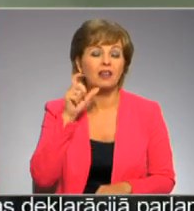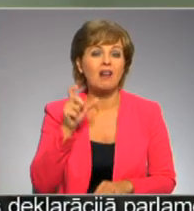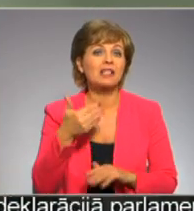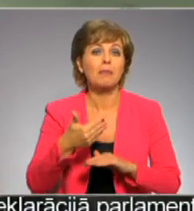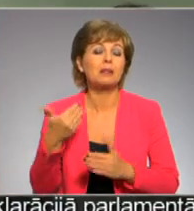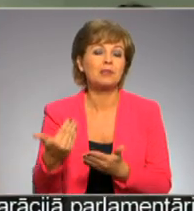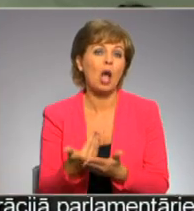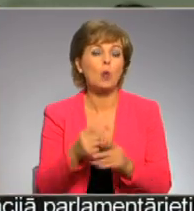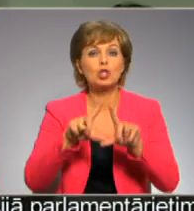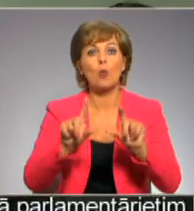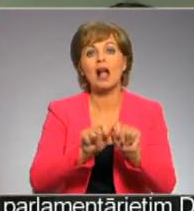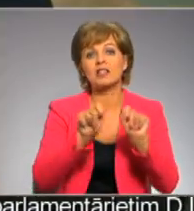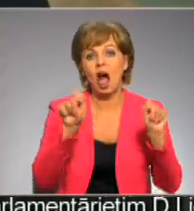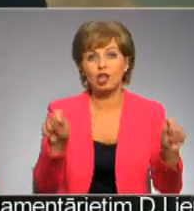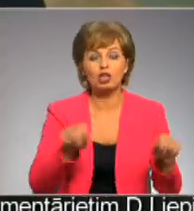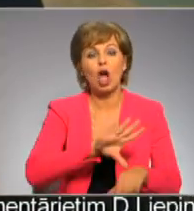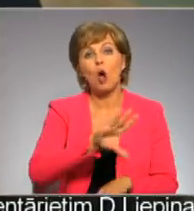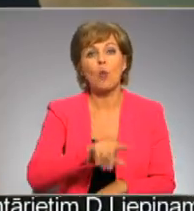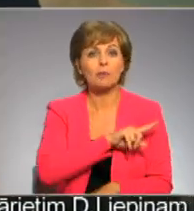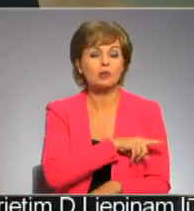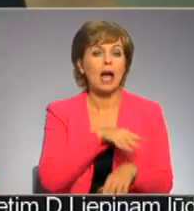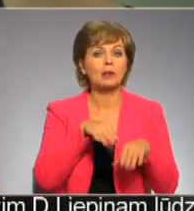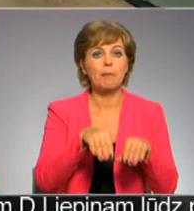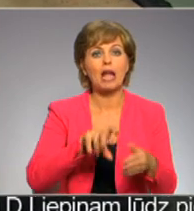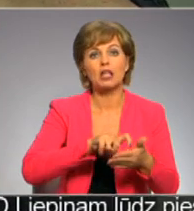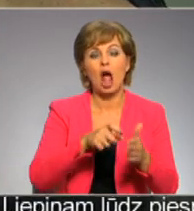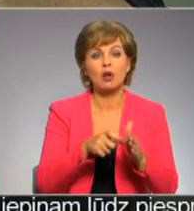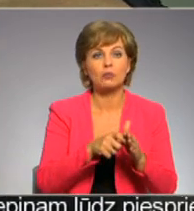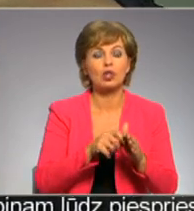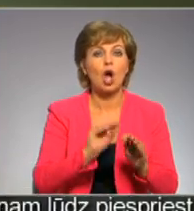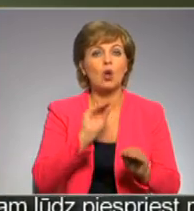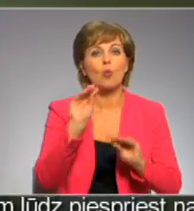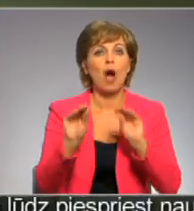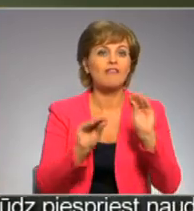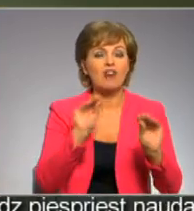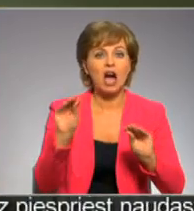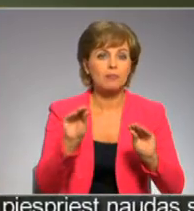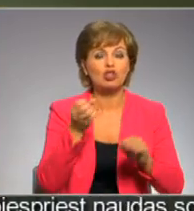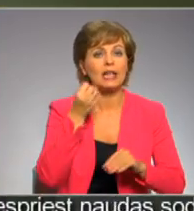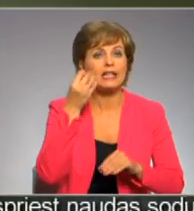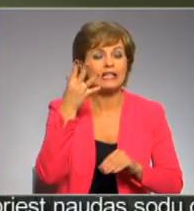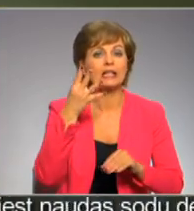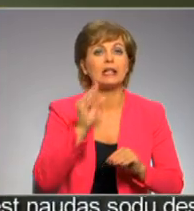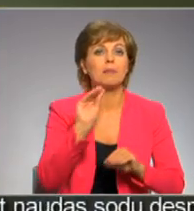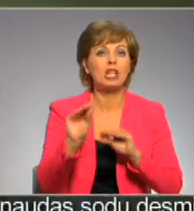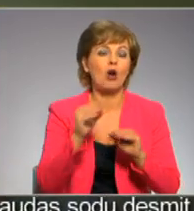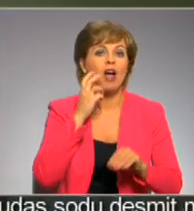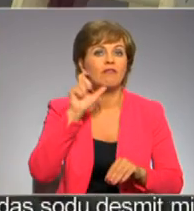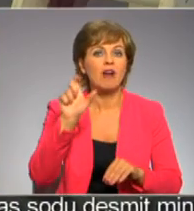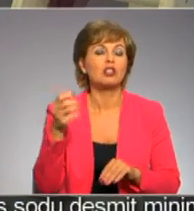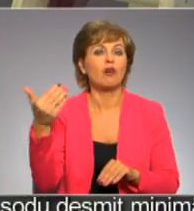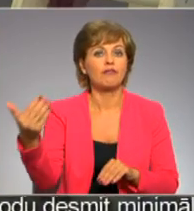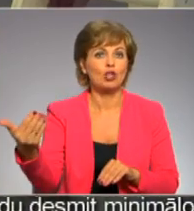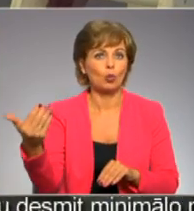jaunās skolas atklāšanas steidz kopīgiem spēkiem pabeigt pēdējos telpu noformēšanas darbus. Izglītības vidi iekārtota vecāku pašu